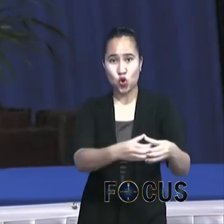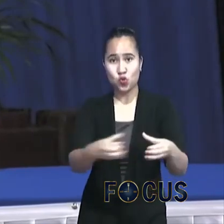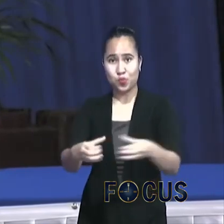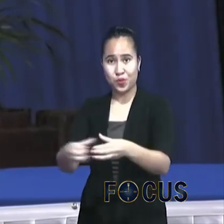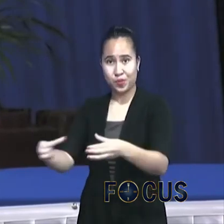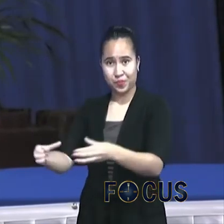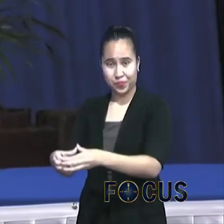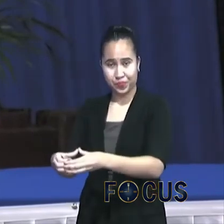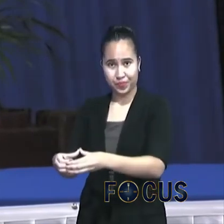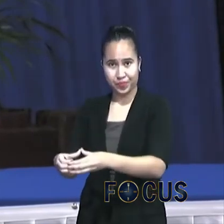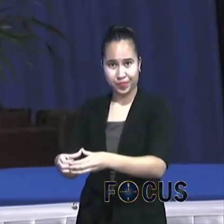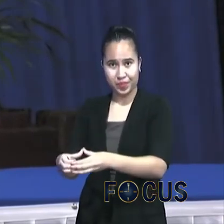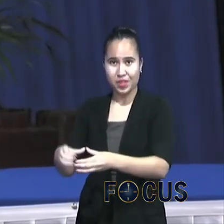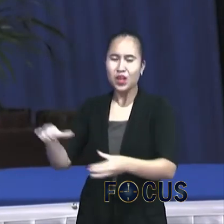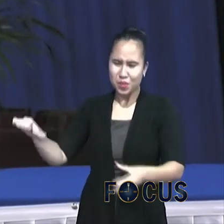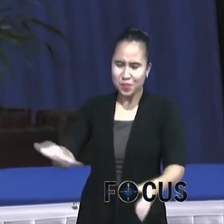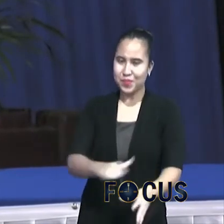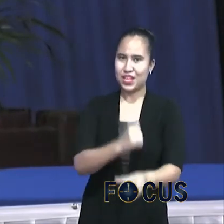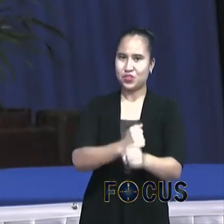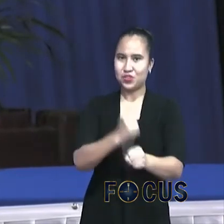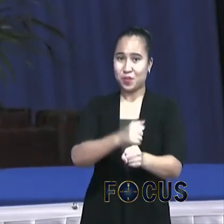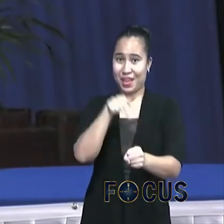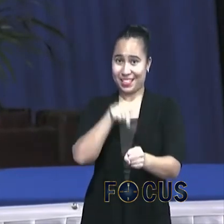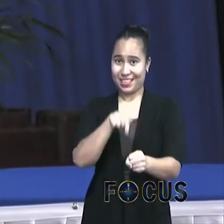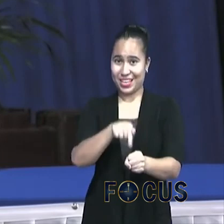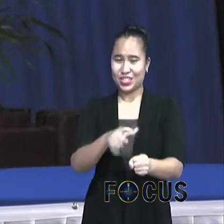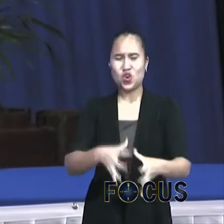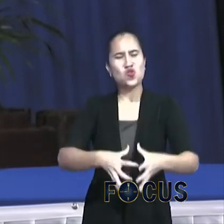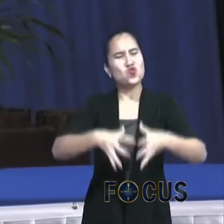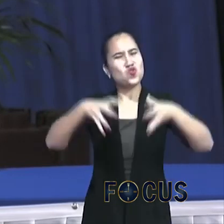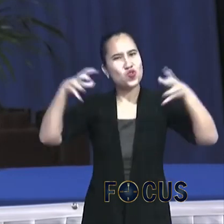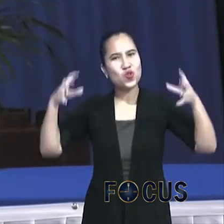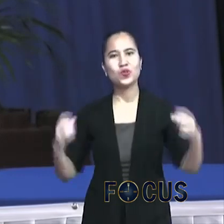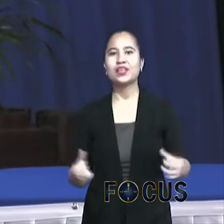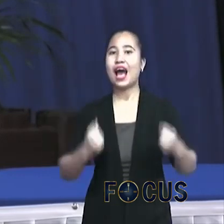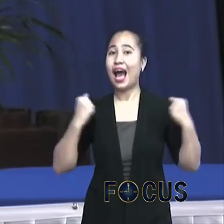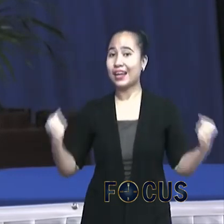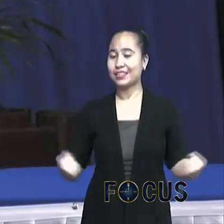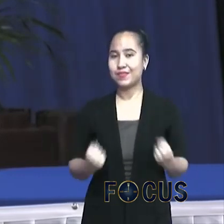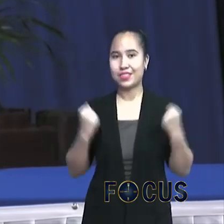hebben geprobeerd te betrekken bij deze grote activiteit.